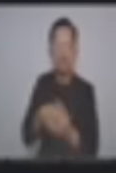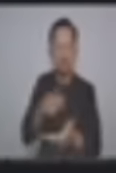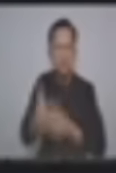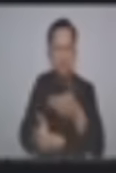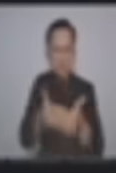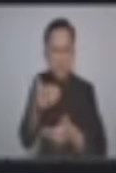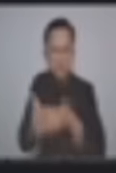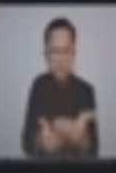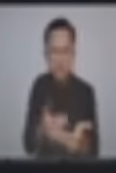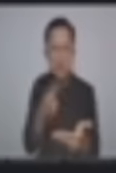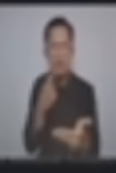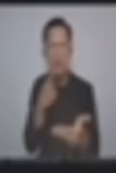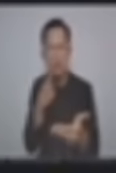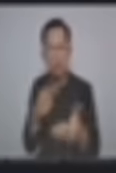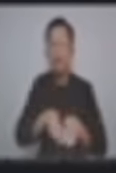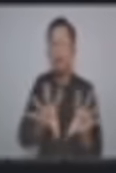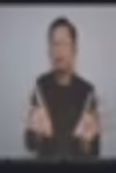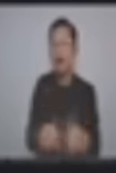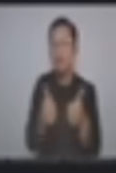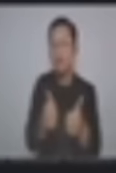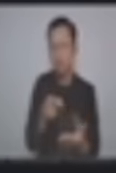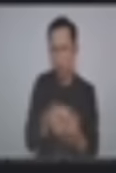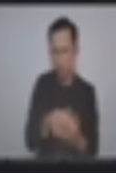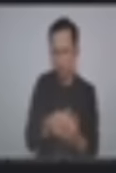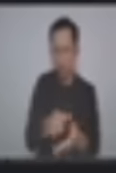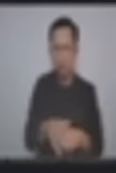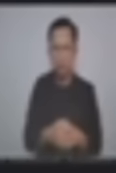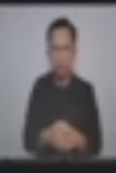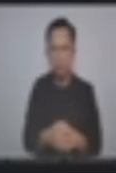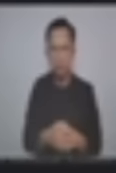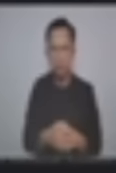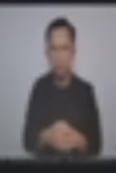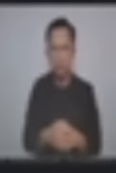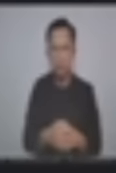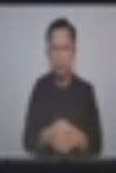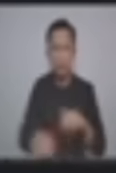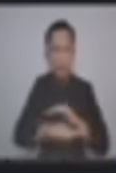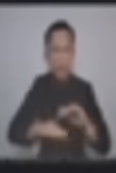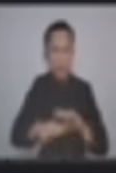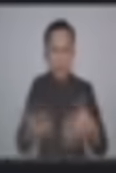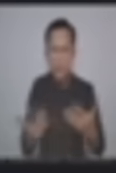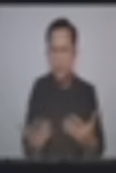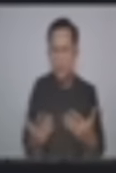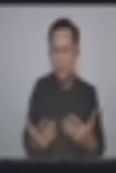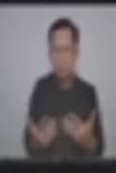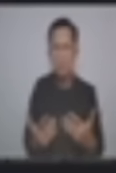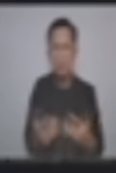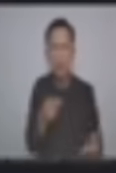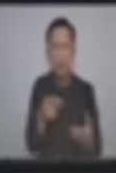dengan penetapan suara sah hasil pemilu salah satu dasar untuk membuka kemungkinan tersebut adalah penyelesaian yang